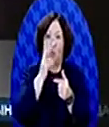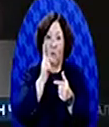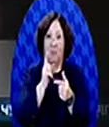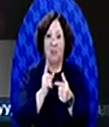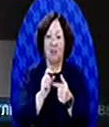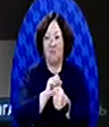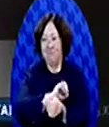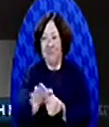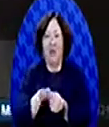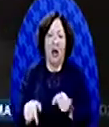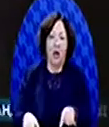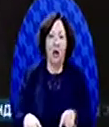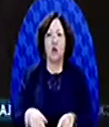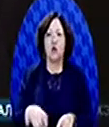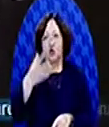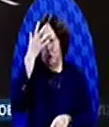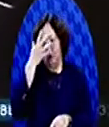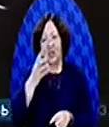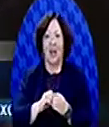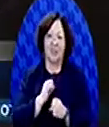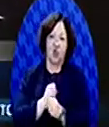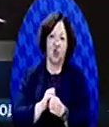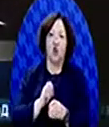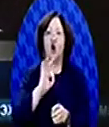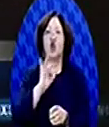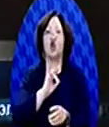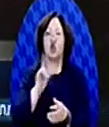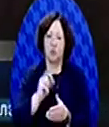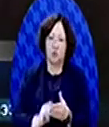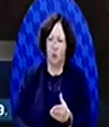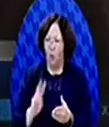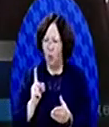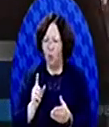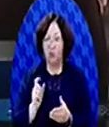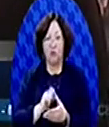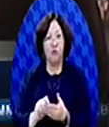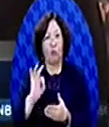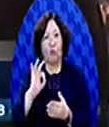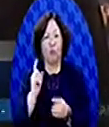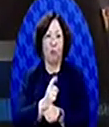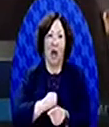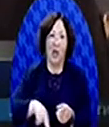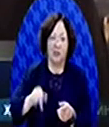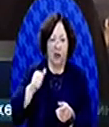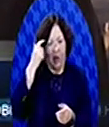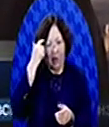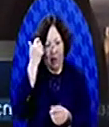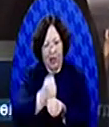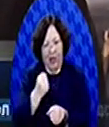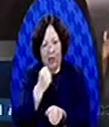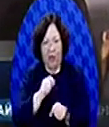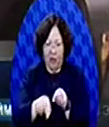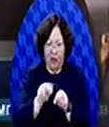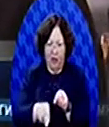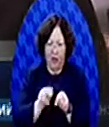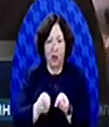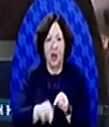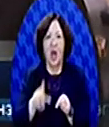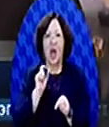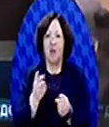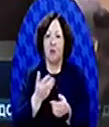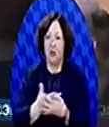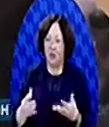үргэл бичиг гэхлээр яг үнийг хэлэхэд бас заримдаа нөгөө аль үгийг нь яаж бичих үү гэдэгэд бас цаг хугацааны хувьд айгүйх олон хяндаг их материал бичижээ.